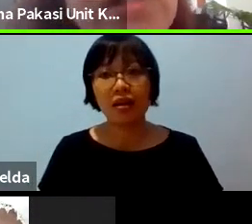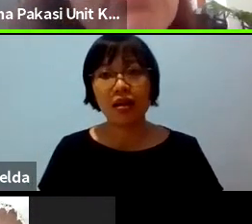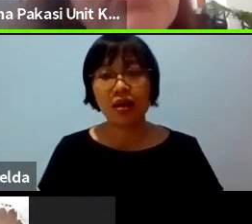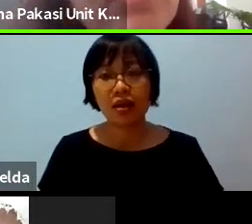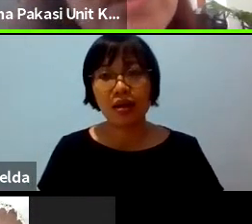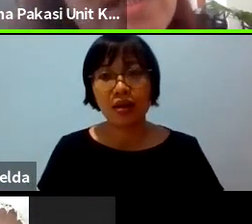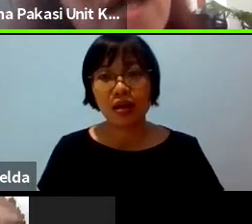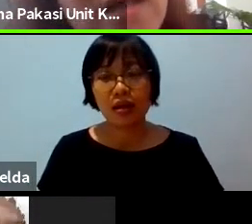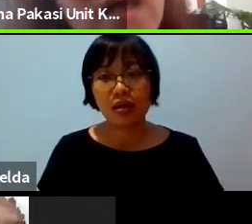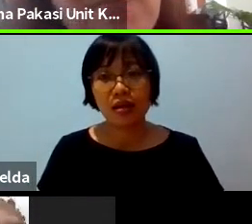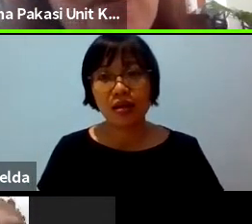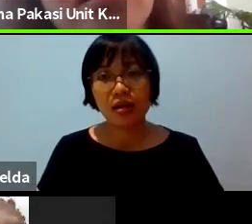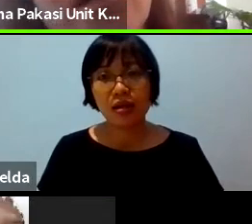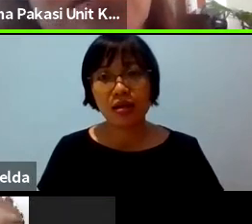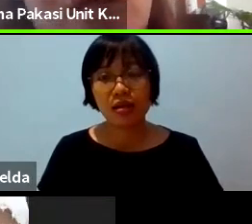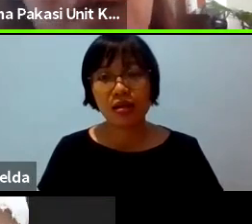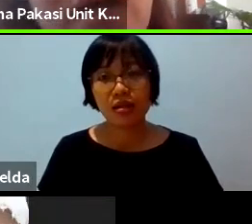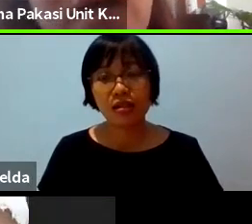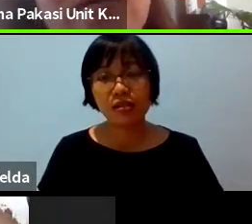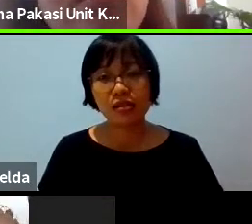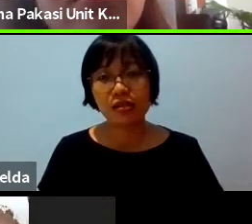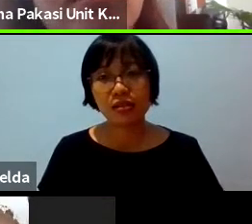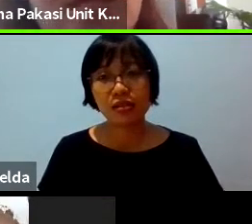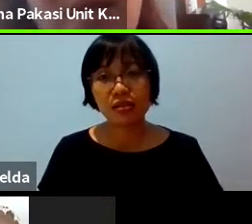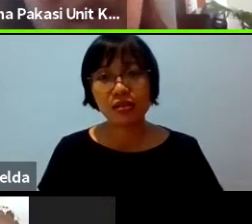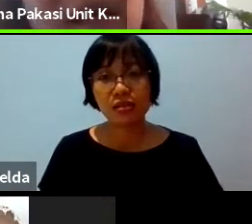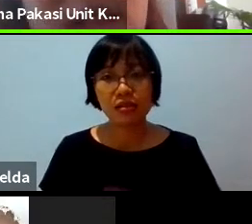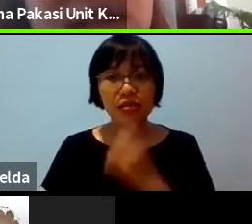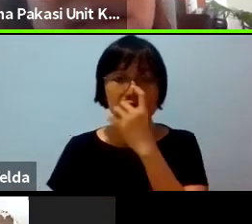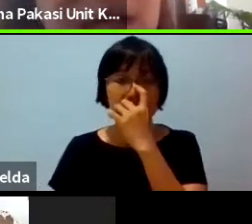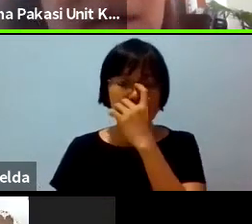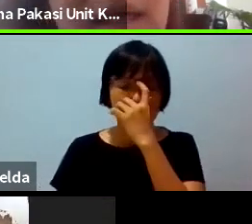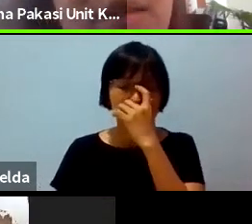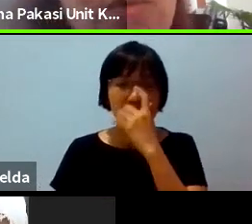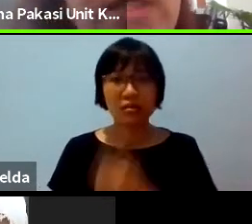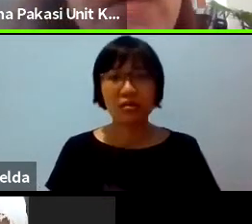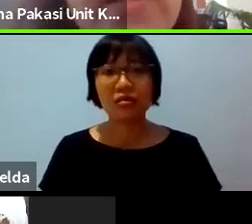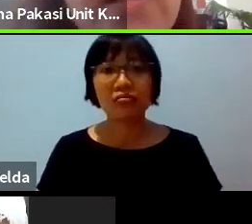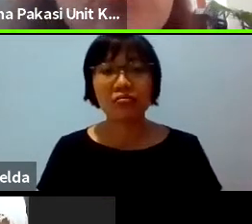tertentu seperti itu sih yang selama ini